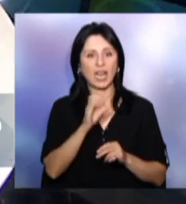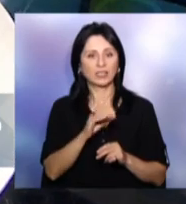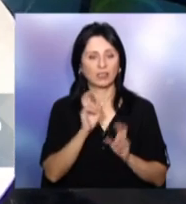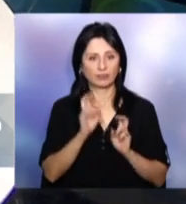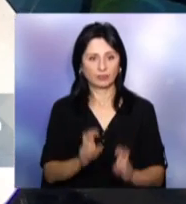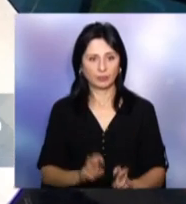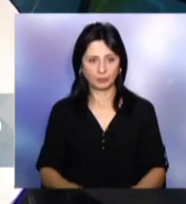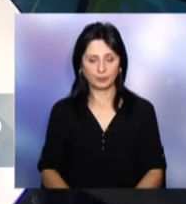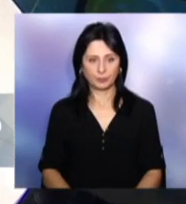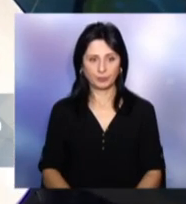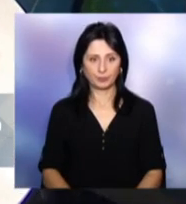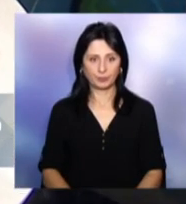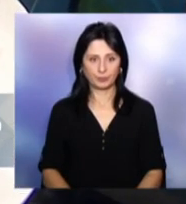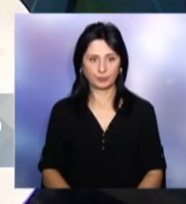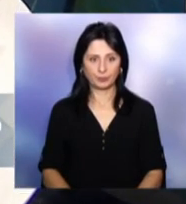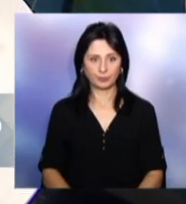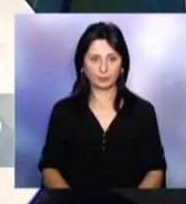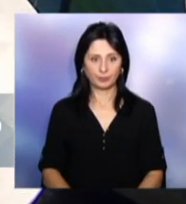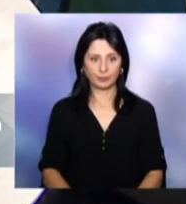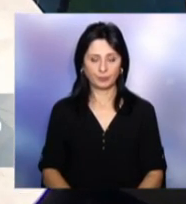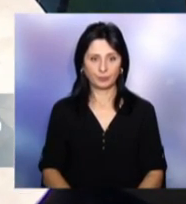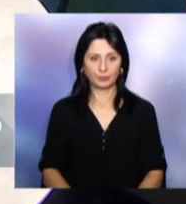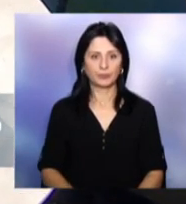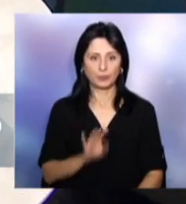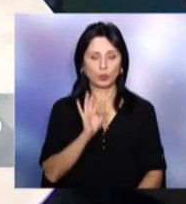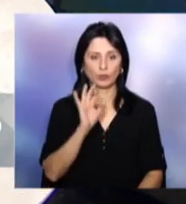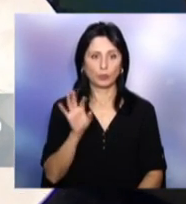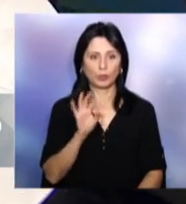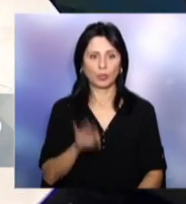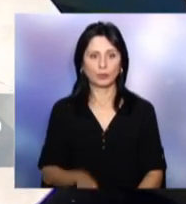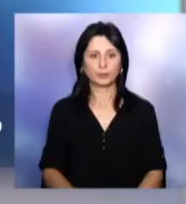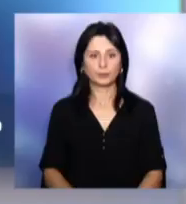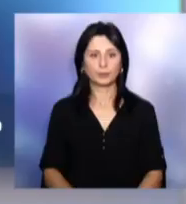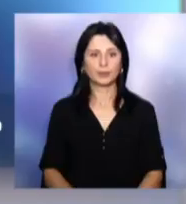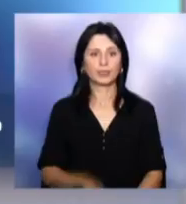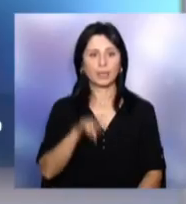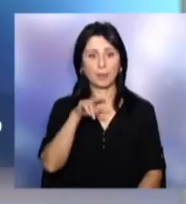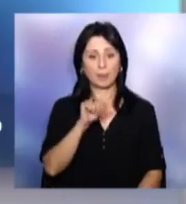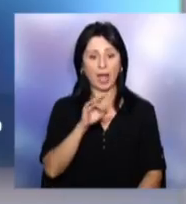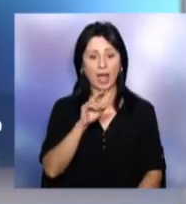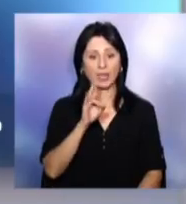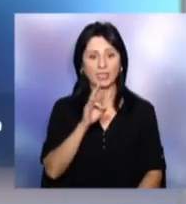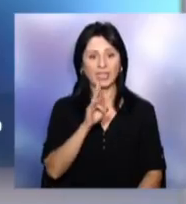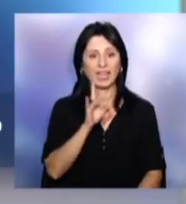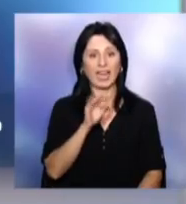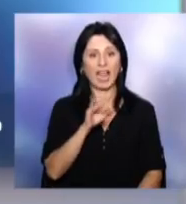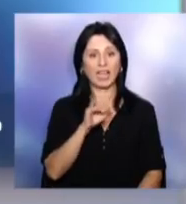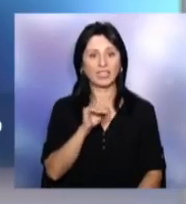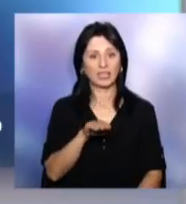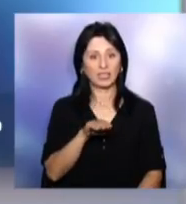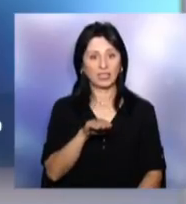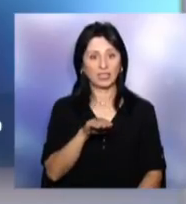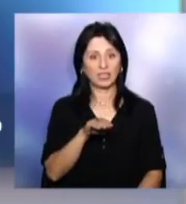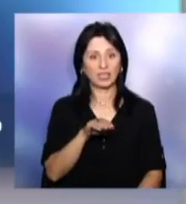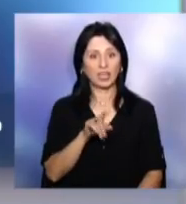ბატონო, ძალიან დიდი მადლობა შეკითხვის. მოდით უთხრათ. როდესაც პანკრეატიტია და შეტევა აქვს ადამიანს და